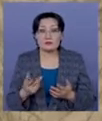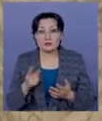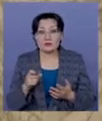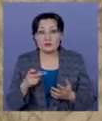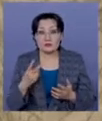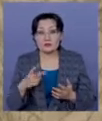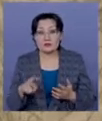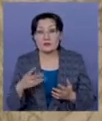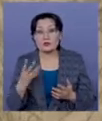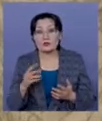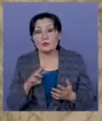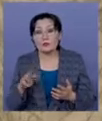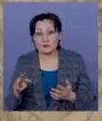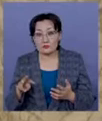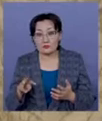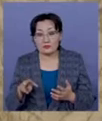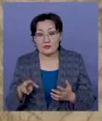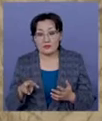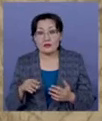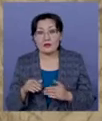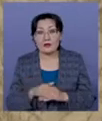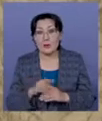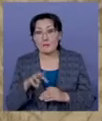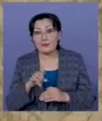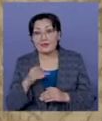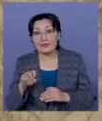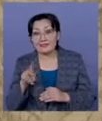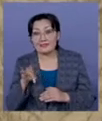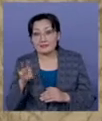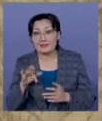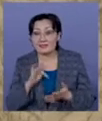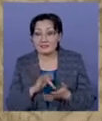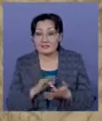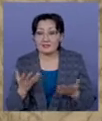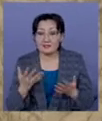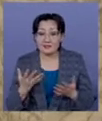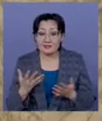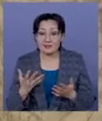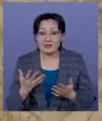124 миллион. Жақсы. Малайзия республикасының астанасын білесің бе?